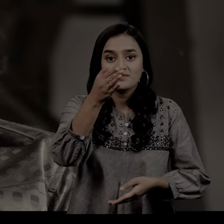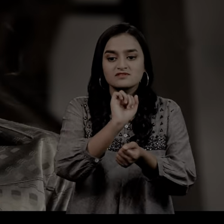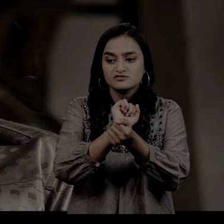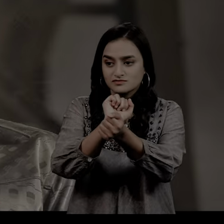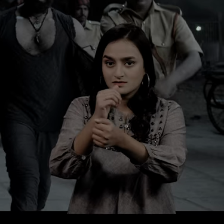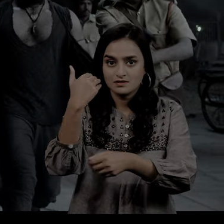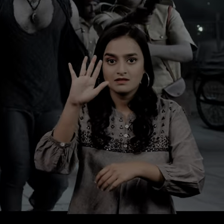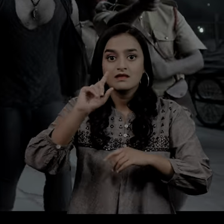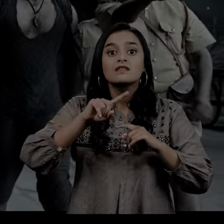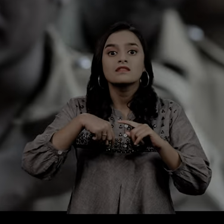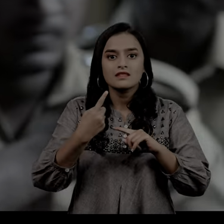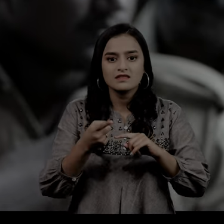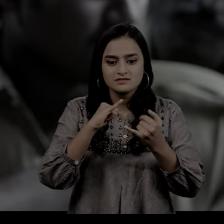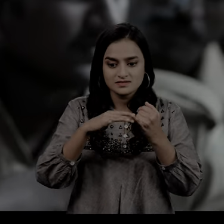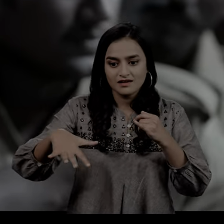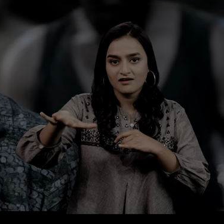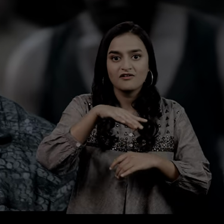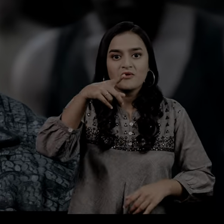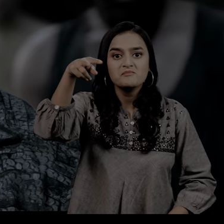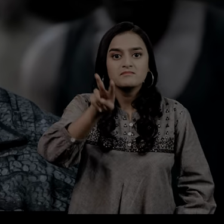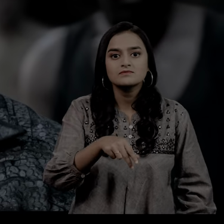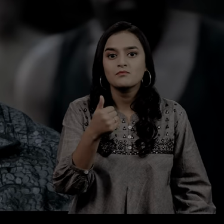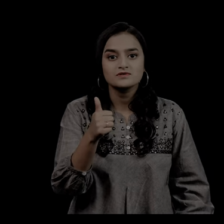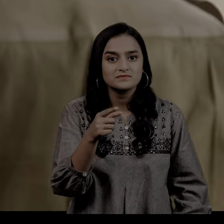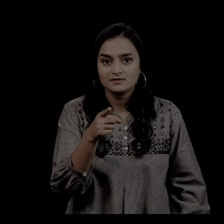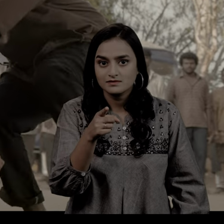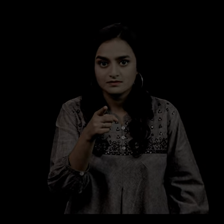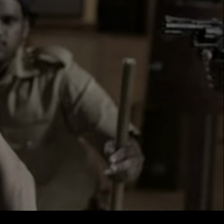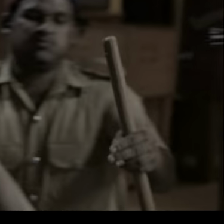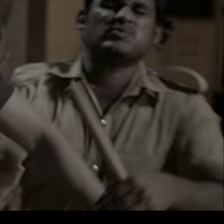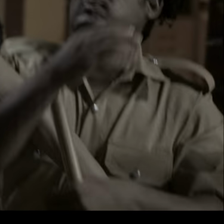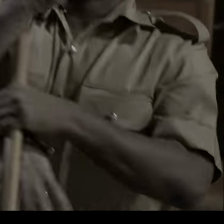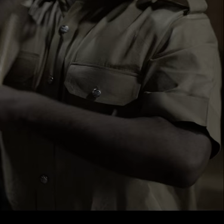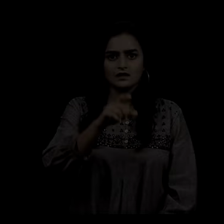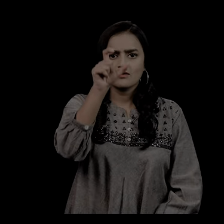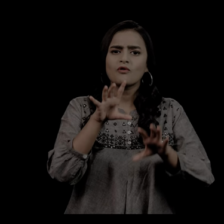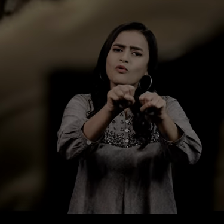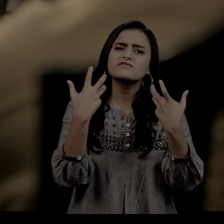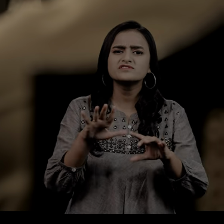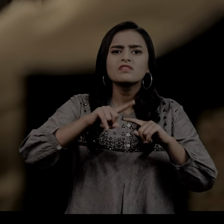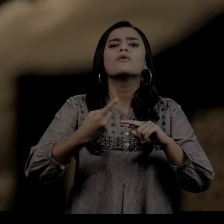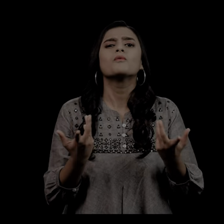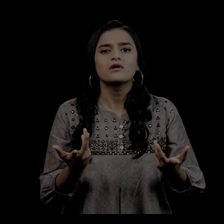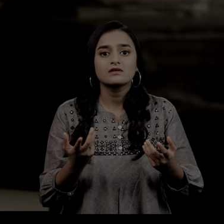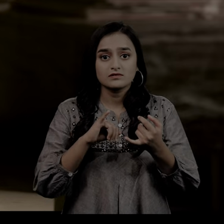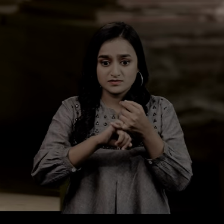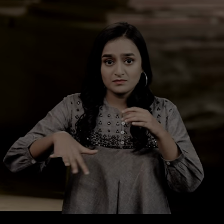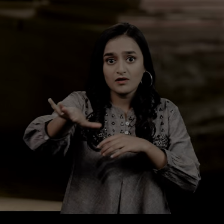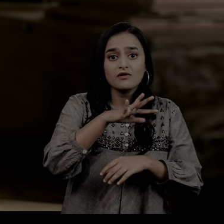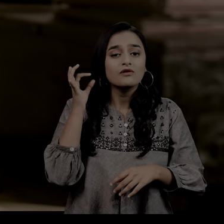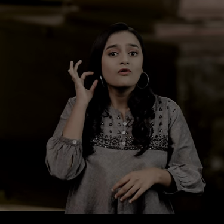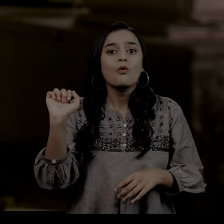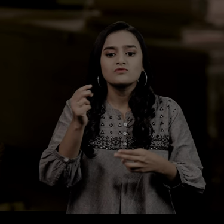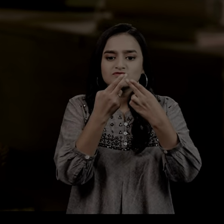ఎప్పుడు నువ్వు జైలుకి పోతే జీవితంలో స్టూవర్ట్ పురంలో కాలు పెట్టలేదు. ఈ గొప్ప అబ్ క్యా